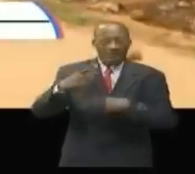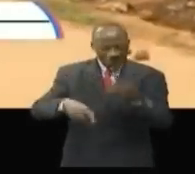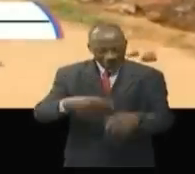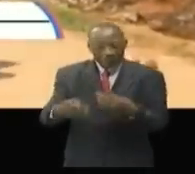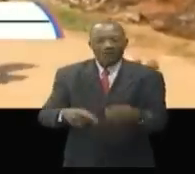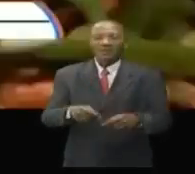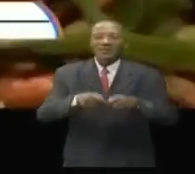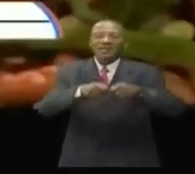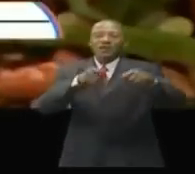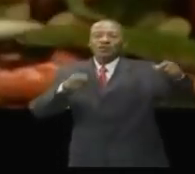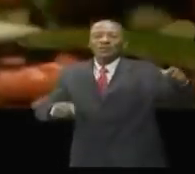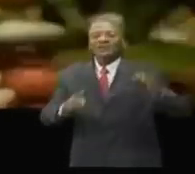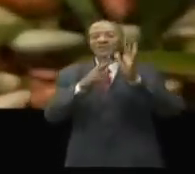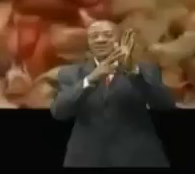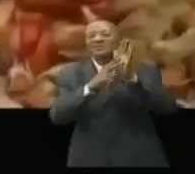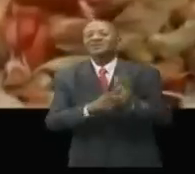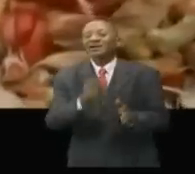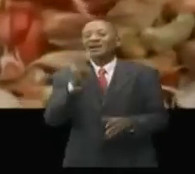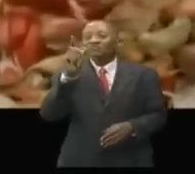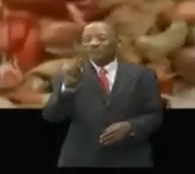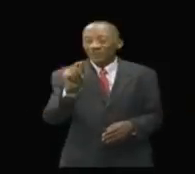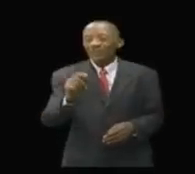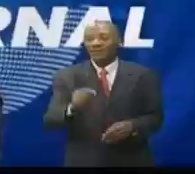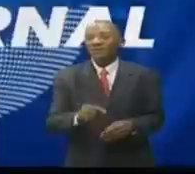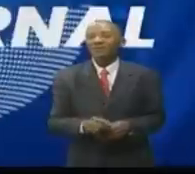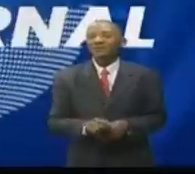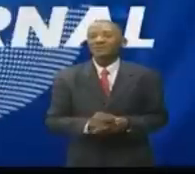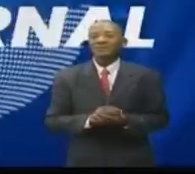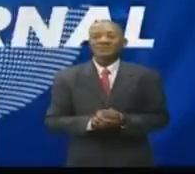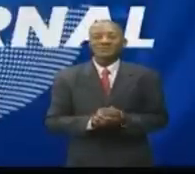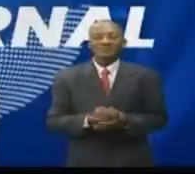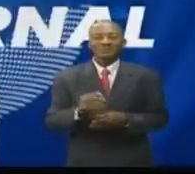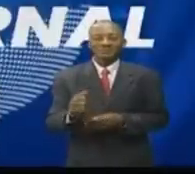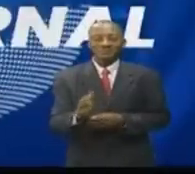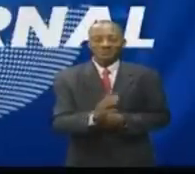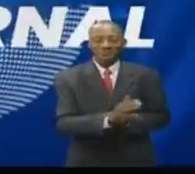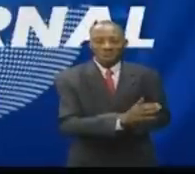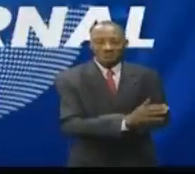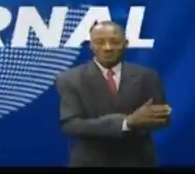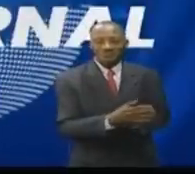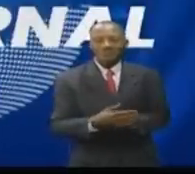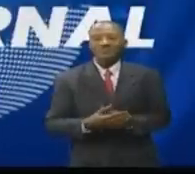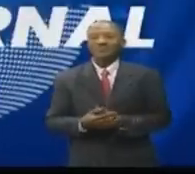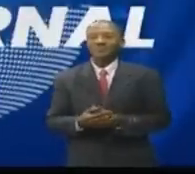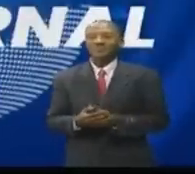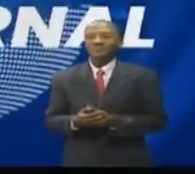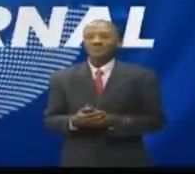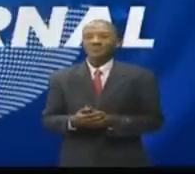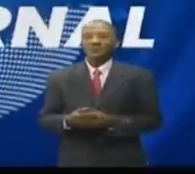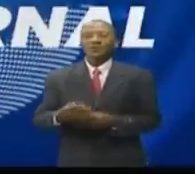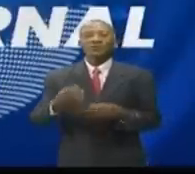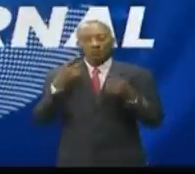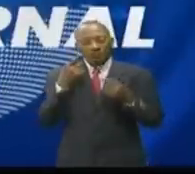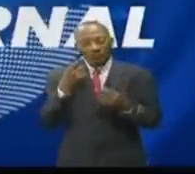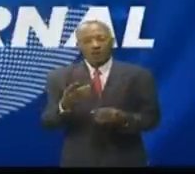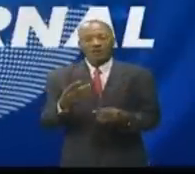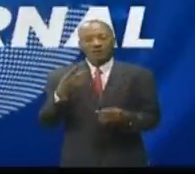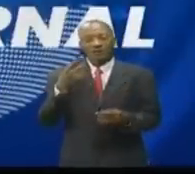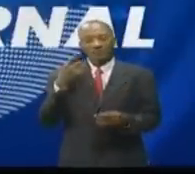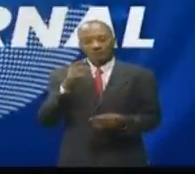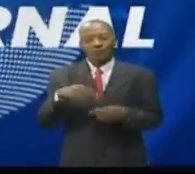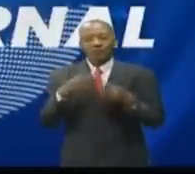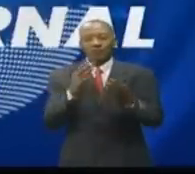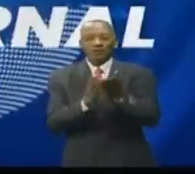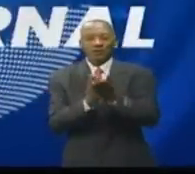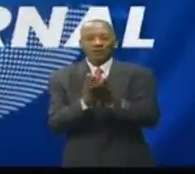29 axes de 7 territoires du Sud Kivu. Promouvoir le droit des enfants, cette campagne vise à mobiliser tous